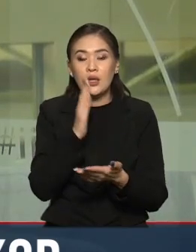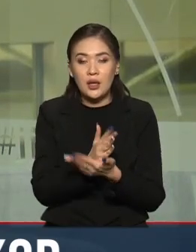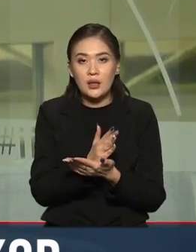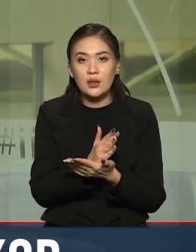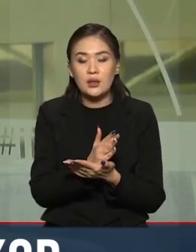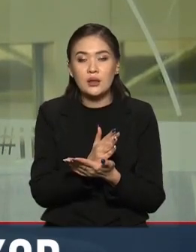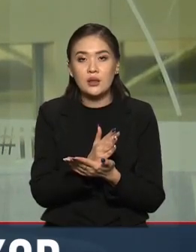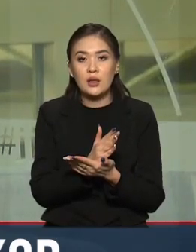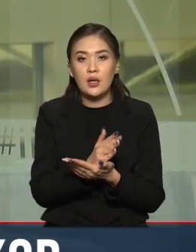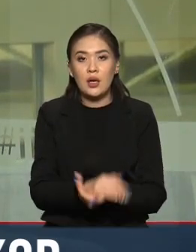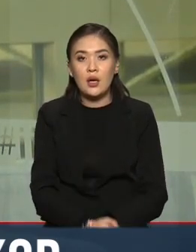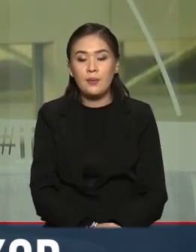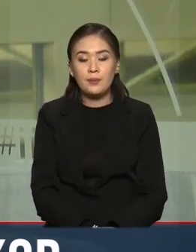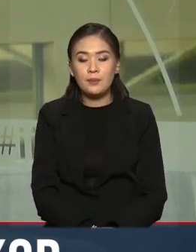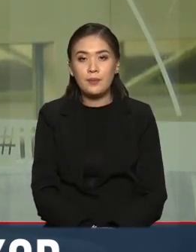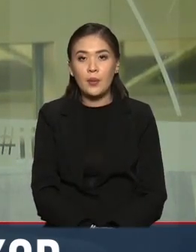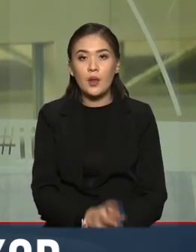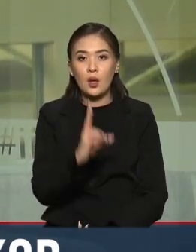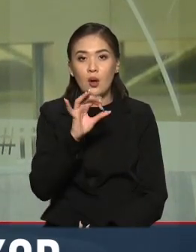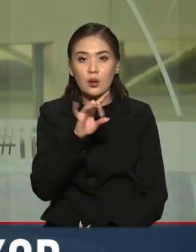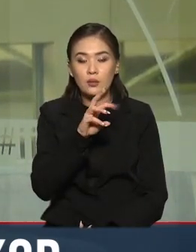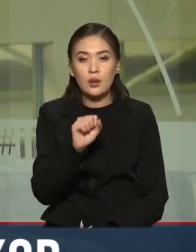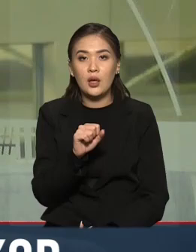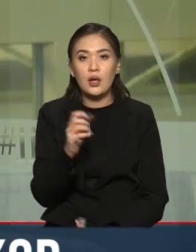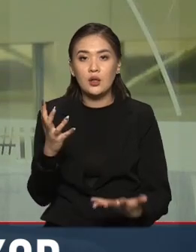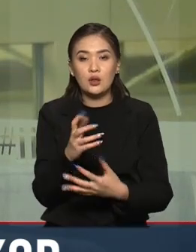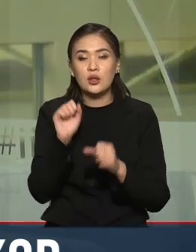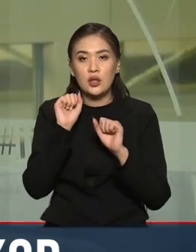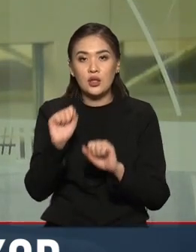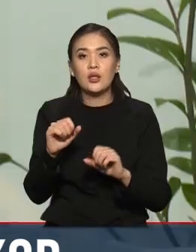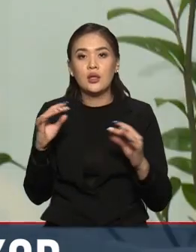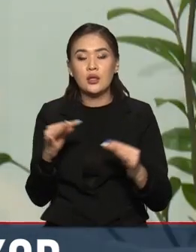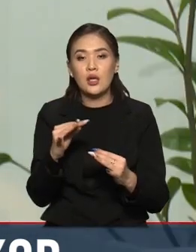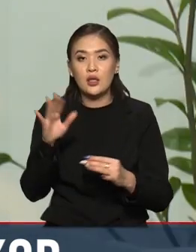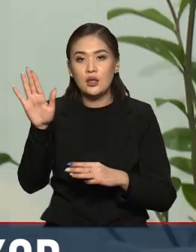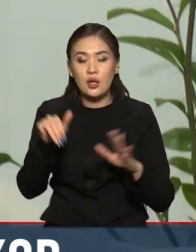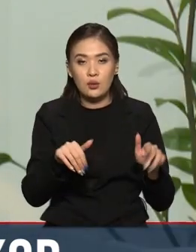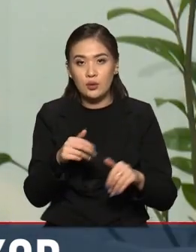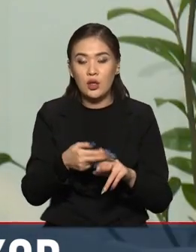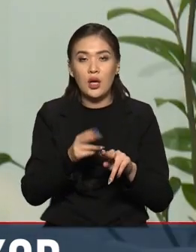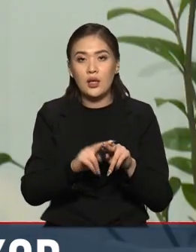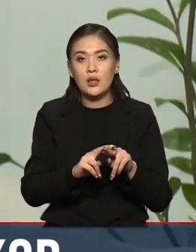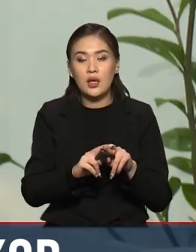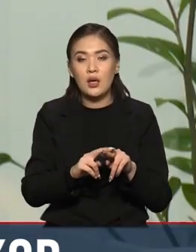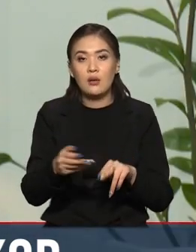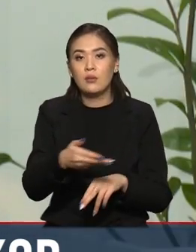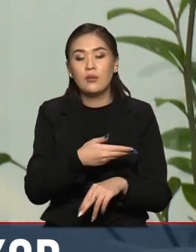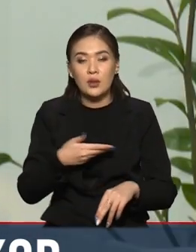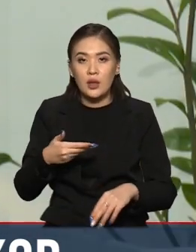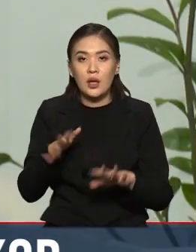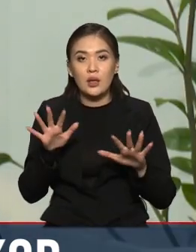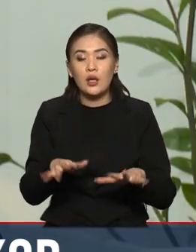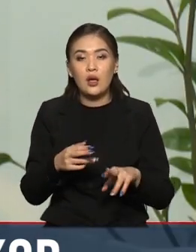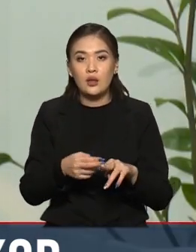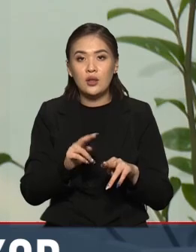такие как бы нормы, которые защищают интересы заемщиков. Ну и здесь еще